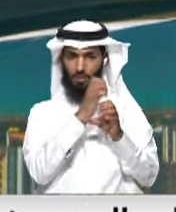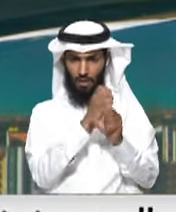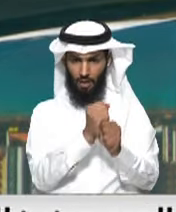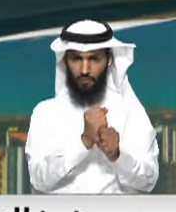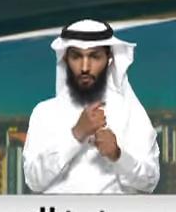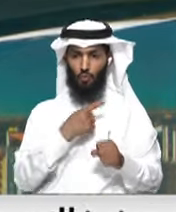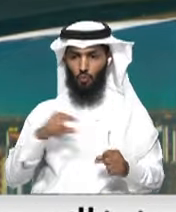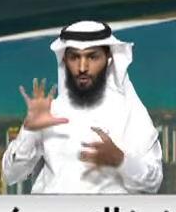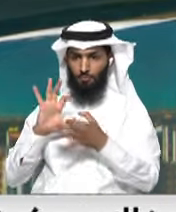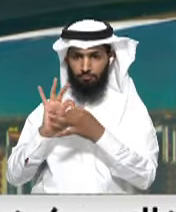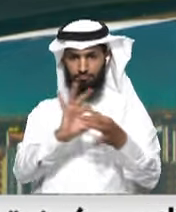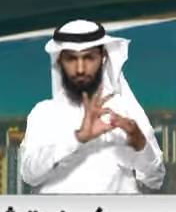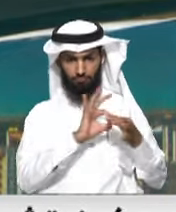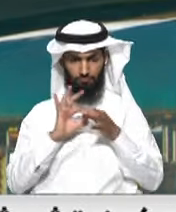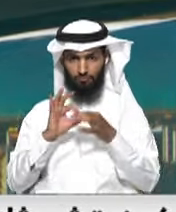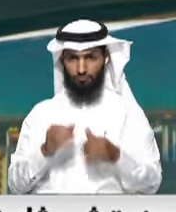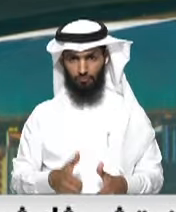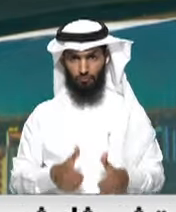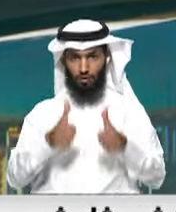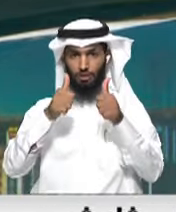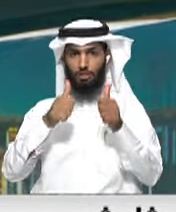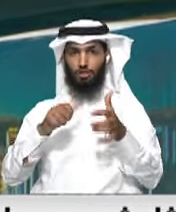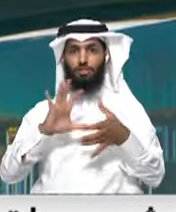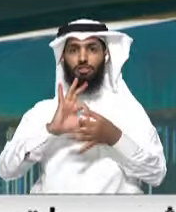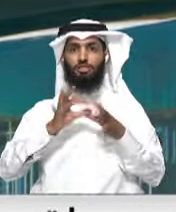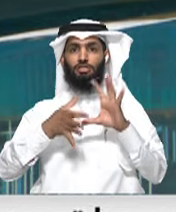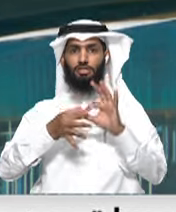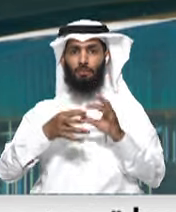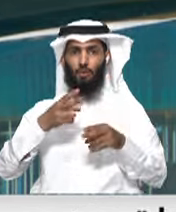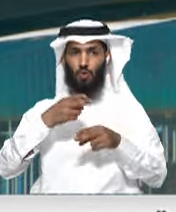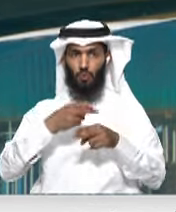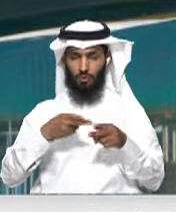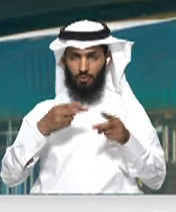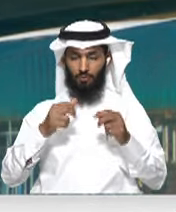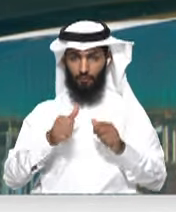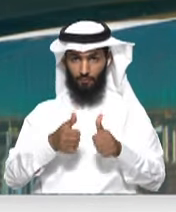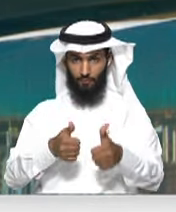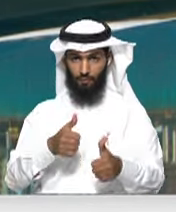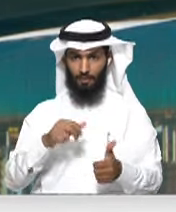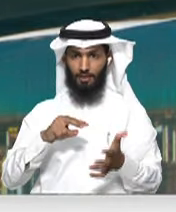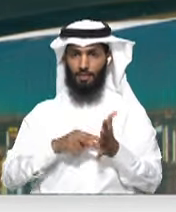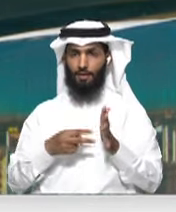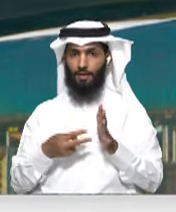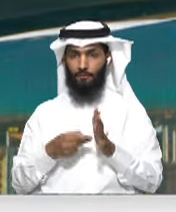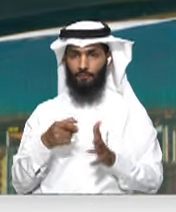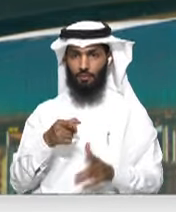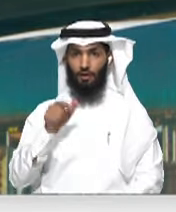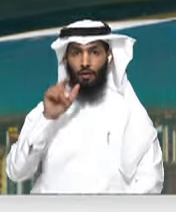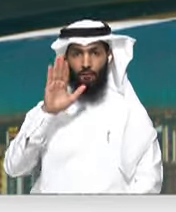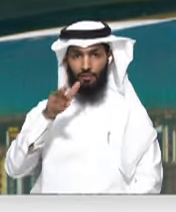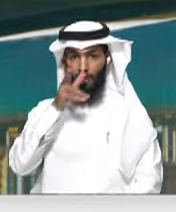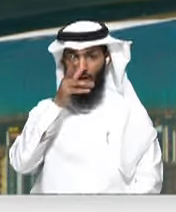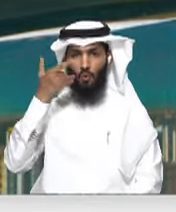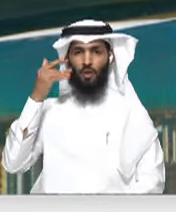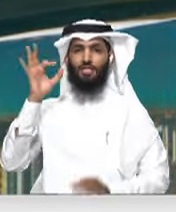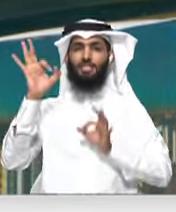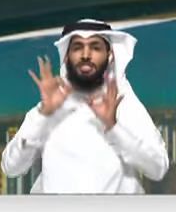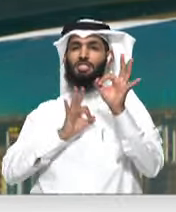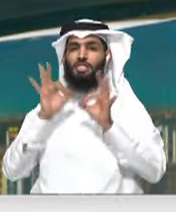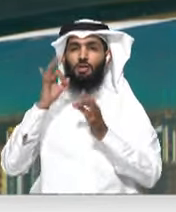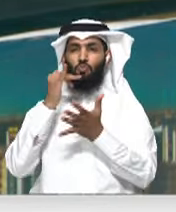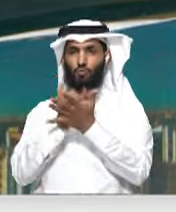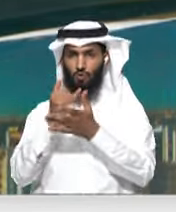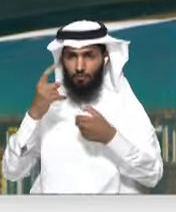أربعة بالتعاون مع الجمعية الكويتية لحقوق الإنسان، وذلك بحضور عدد من أعضاء السلك الدبلوماسي